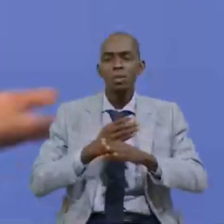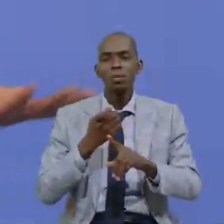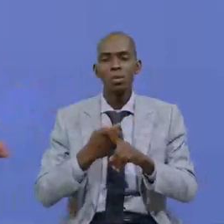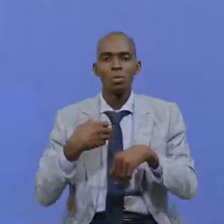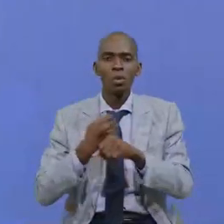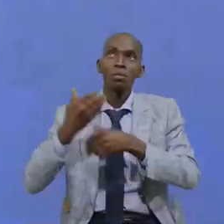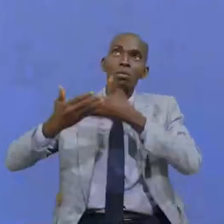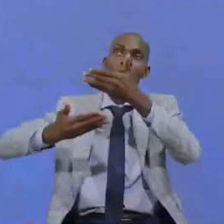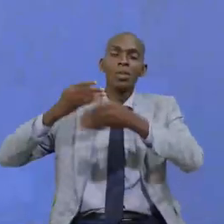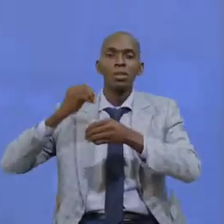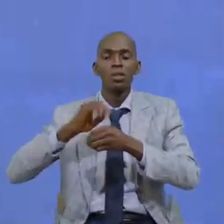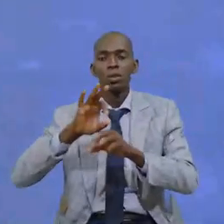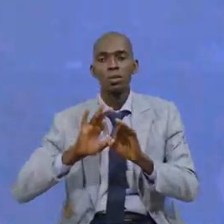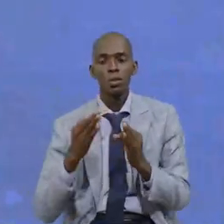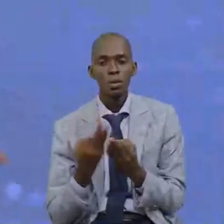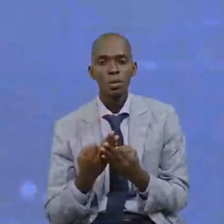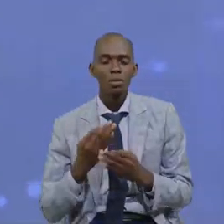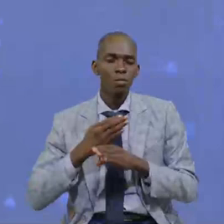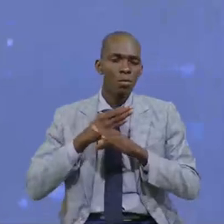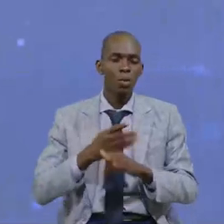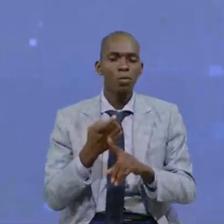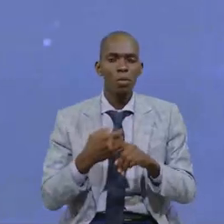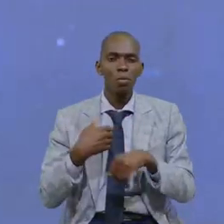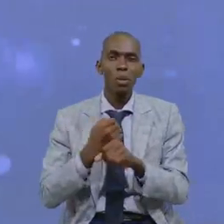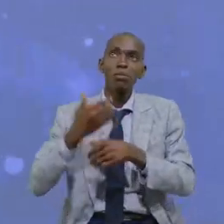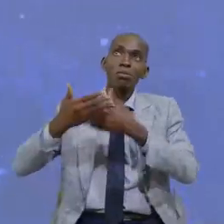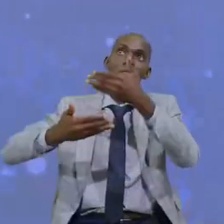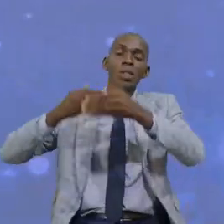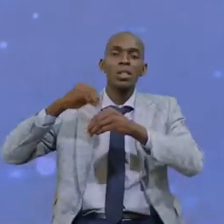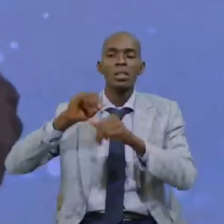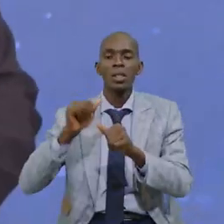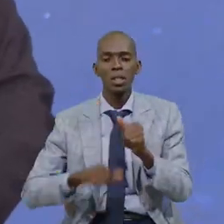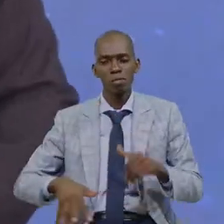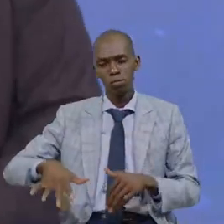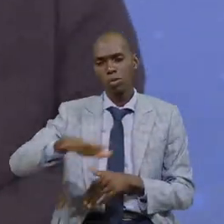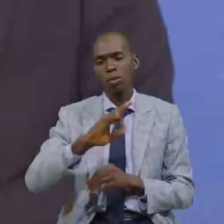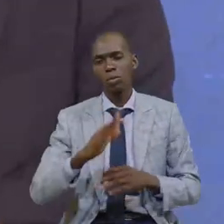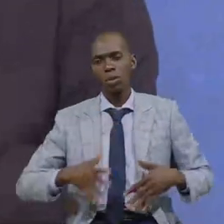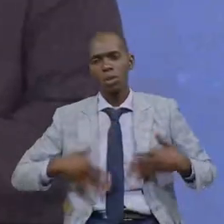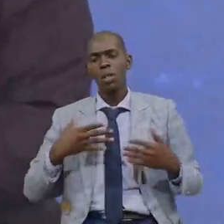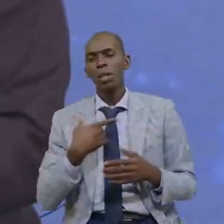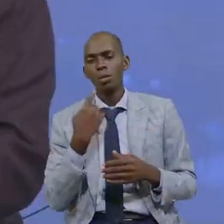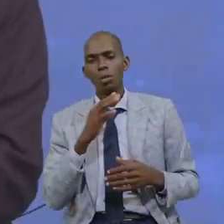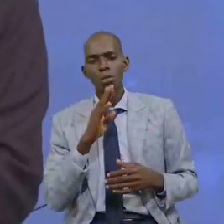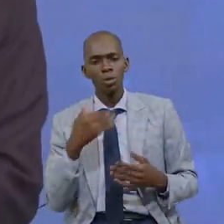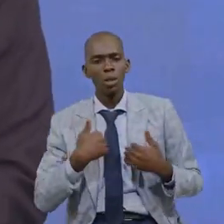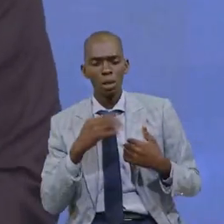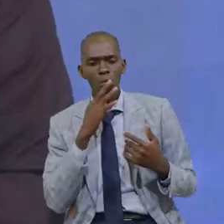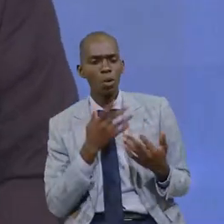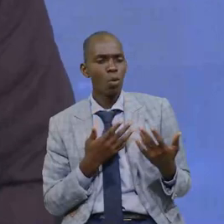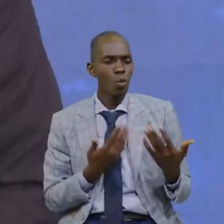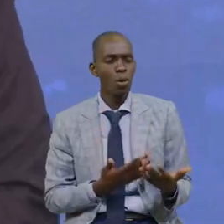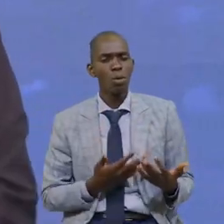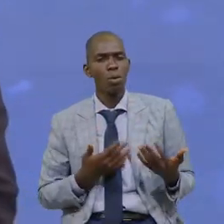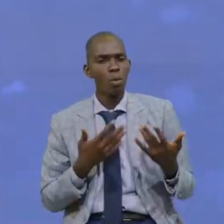de progresser dans ta famille. Ce qui t'empêchait de progresser dans tous les domaines de ta vie. Et tu attendais.